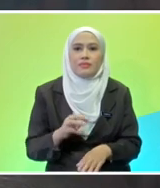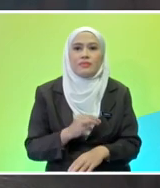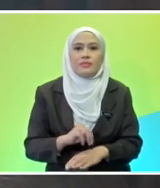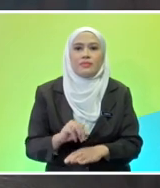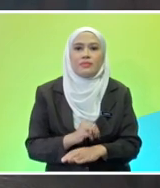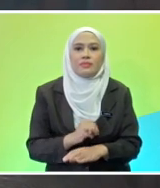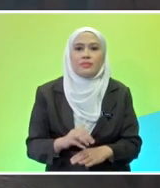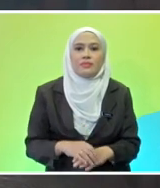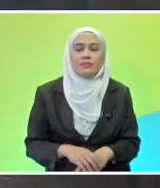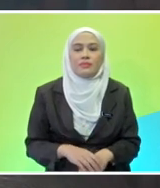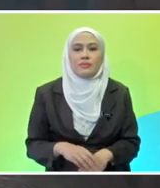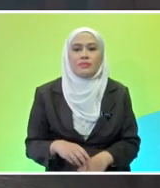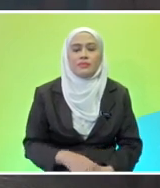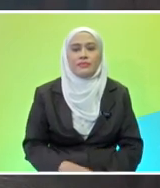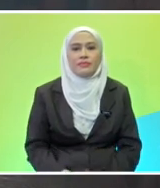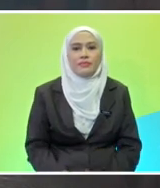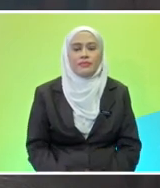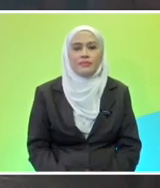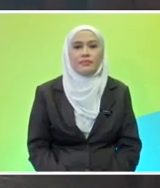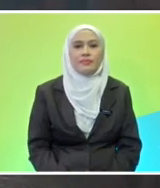Alright, music. Cuba ikut music eh.